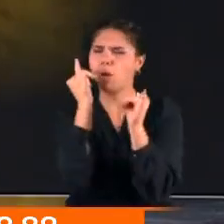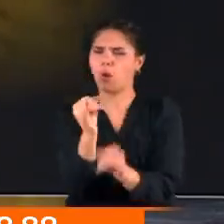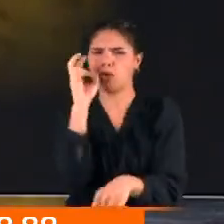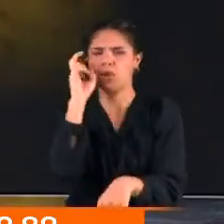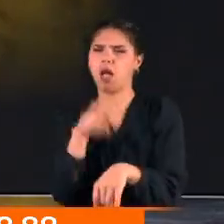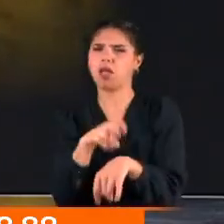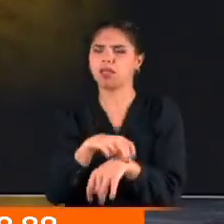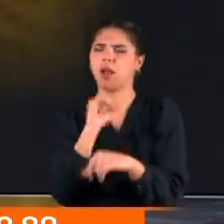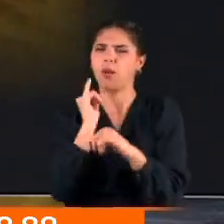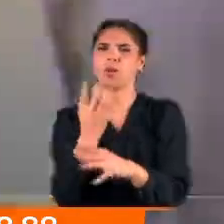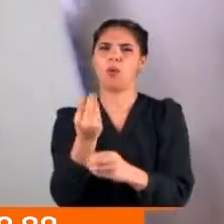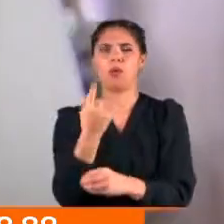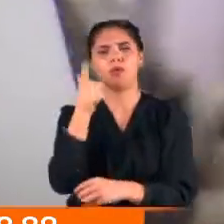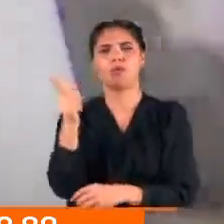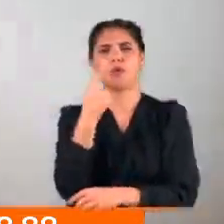hatıra.